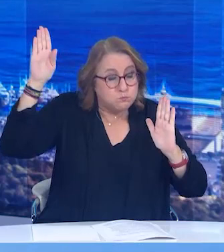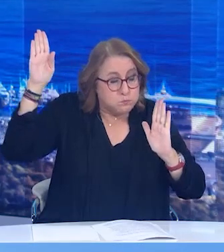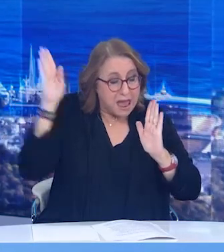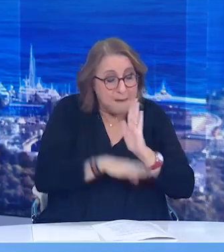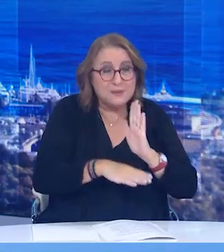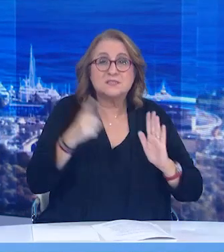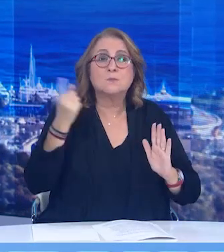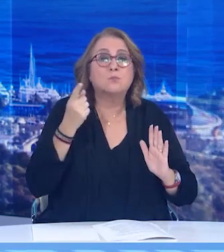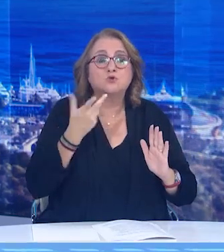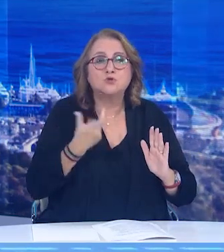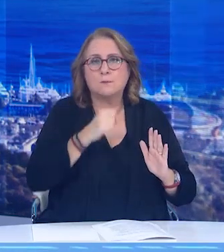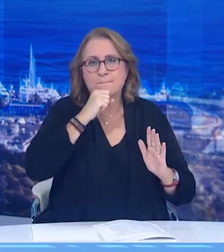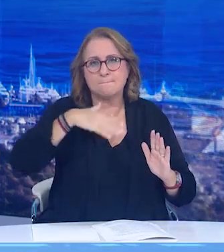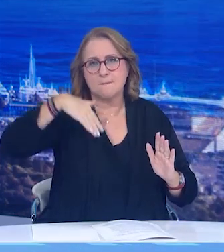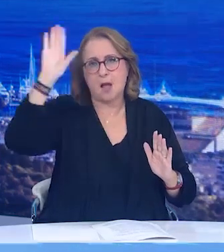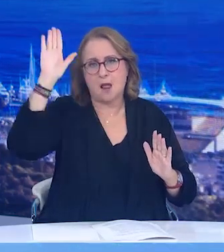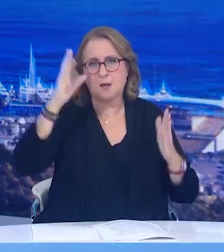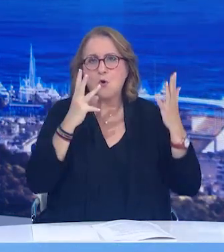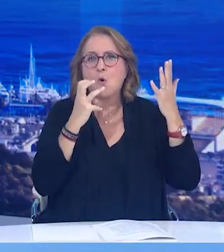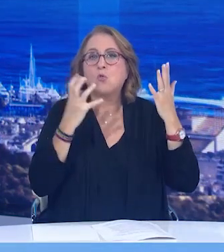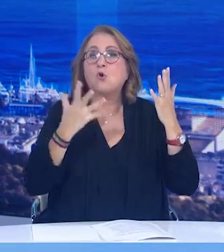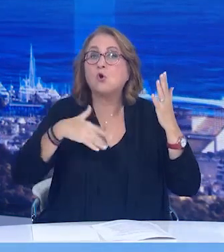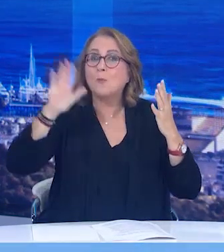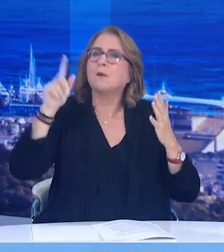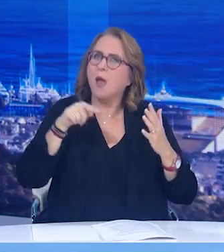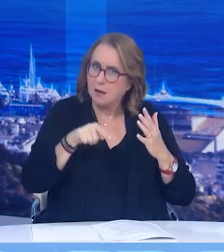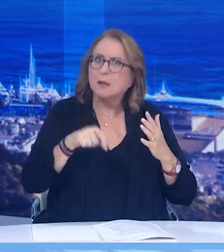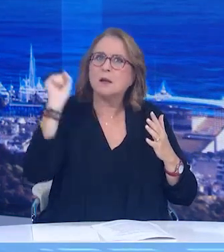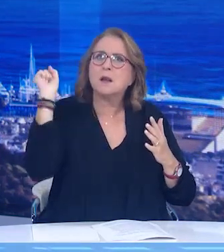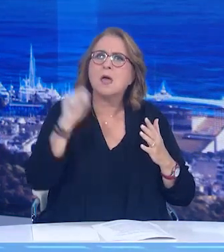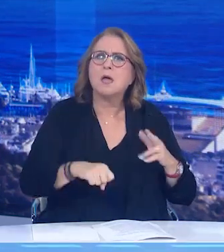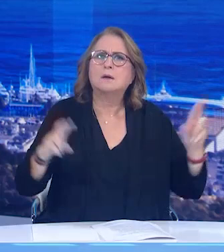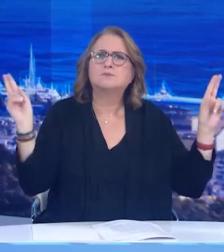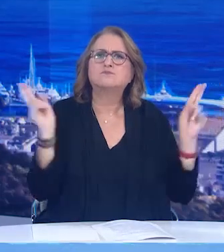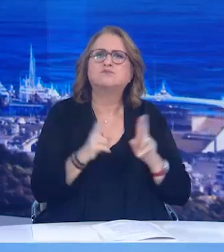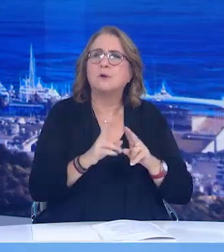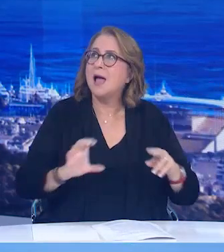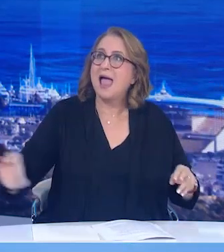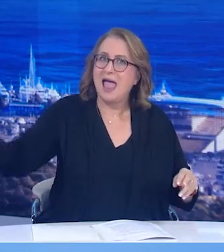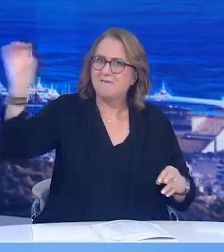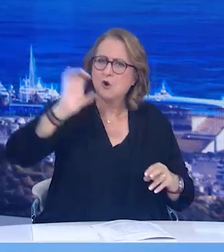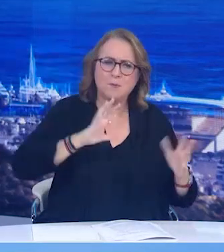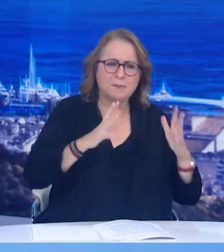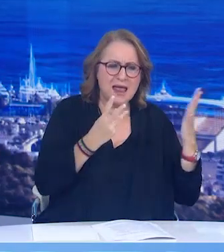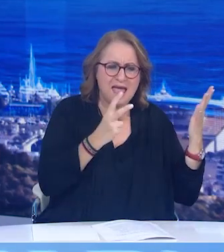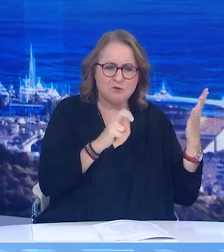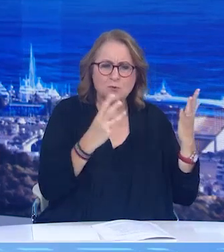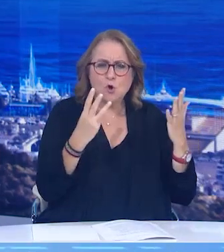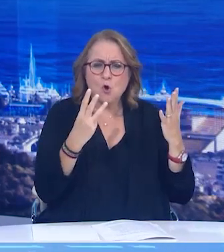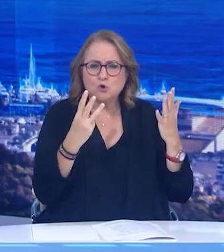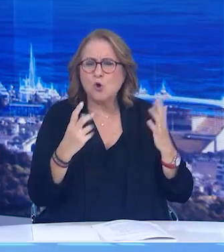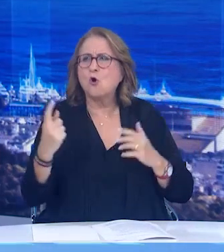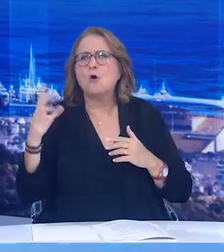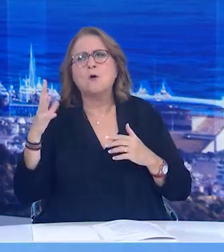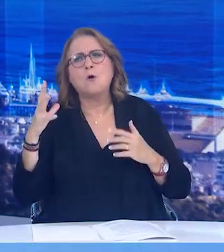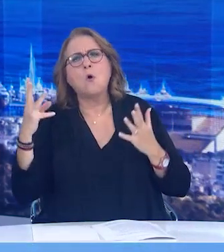όρος της Ευρωπαϊκής Ένωσης στους ανθρώπους άνω των 80 ετών είναι, αν θυμάμαι καλά, γύρω στο 78-80% και εμείς είμαστε σημαντικά χαμηλότεροι.